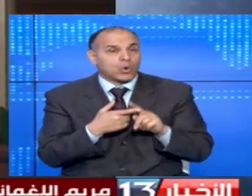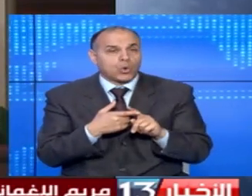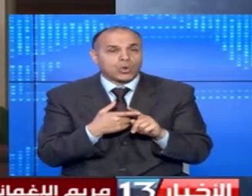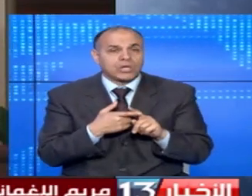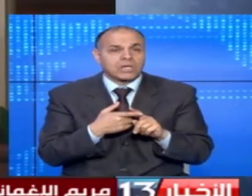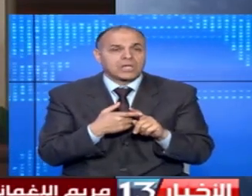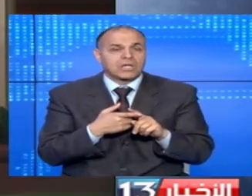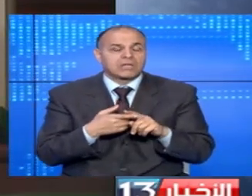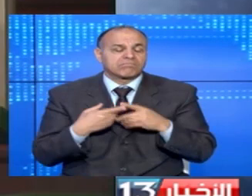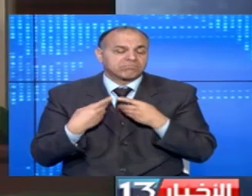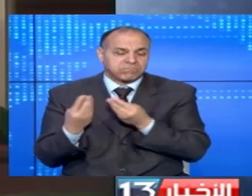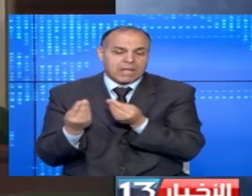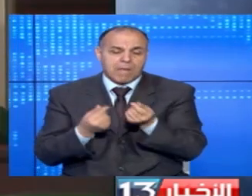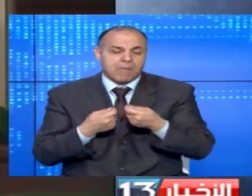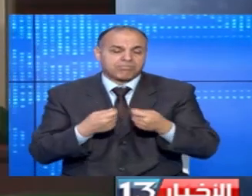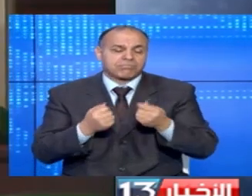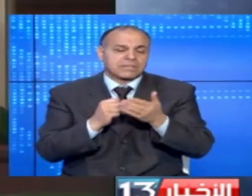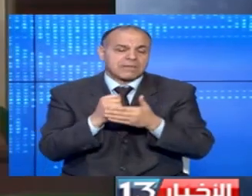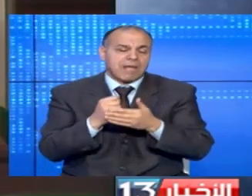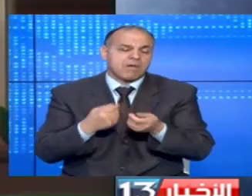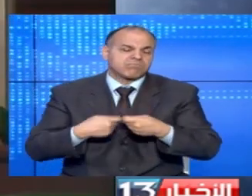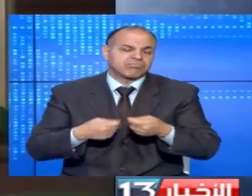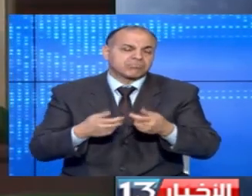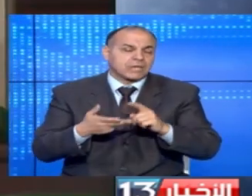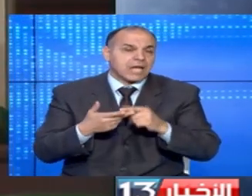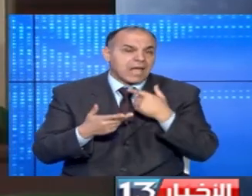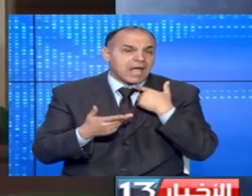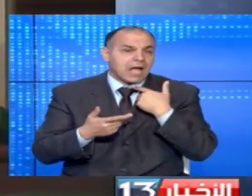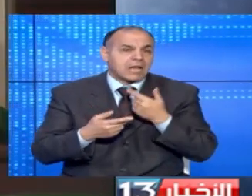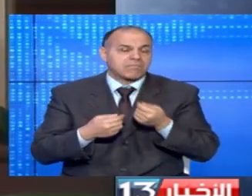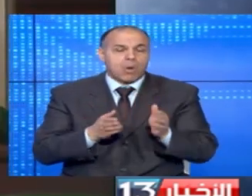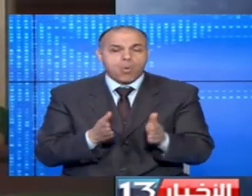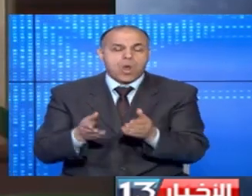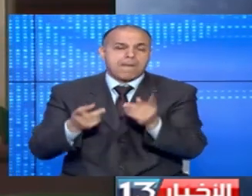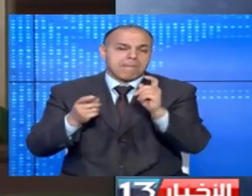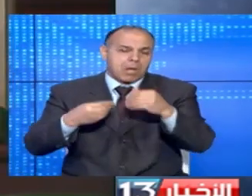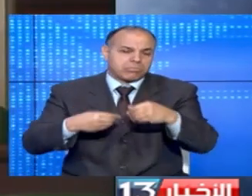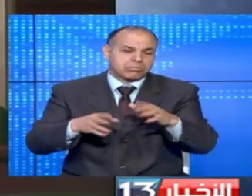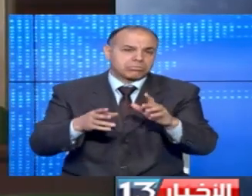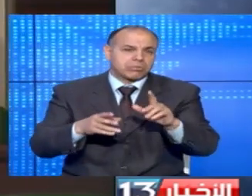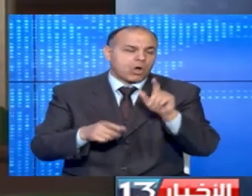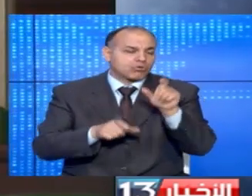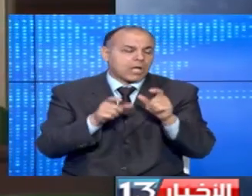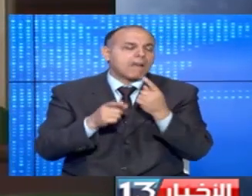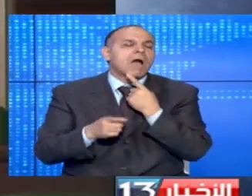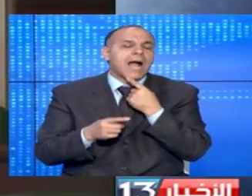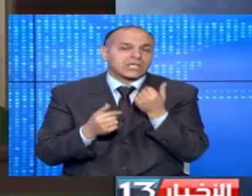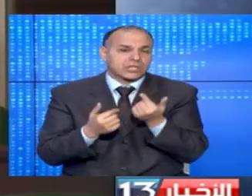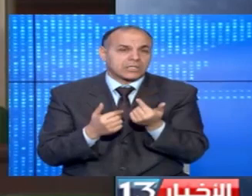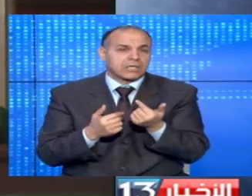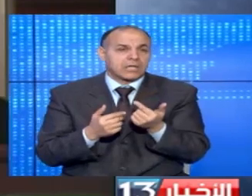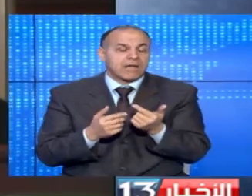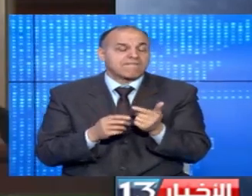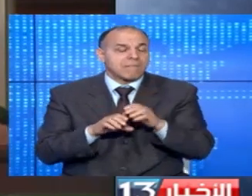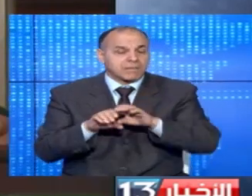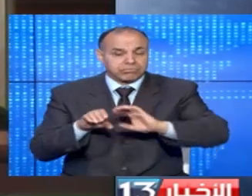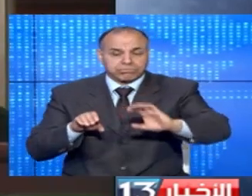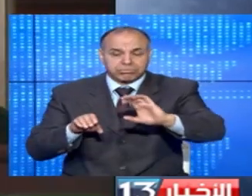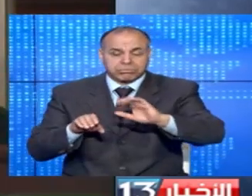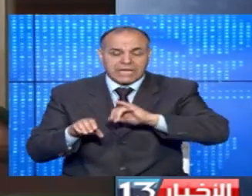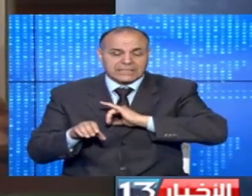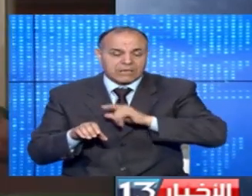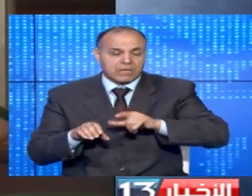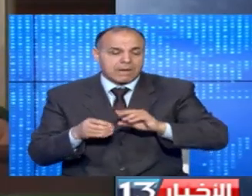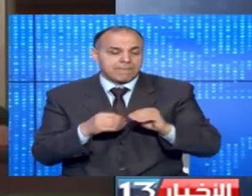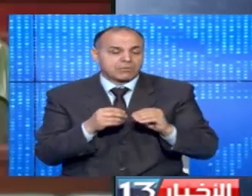ثرواتنا الطبيعيه والفلاحيه ماشي في الوجه والكفين ان احنا مش تنوي التصريف الصحي